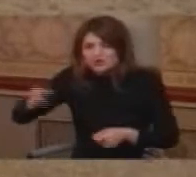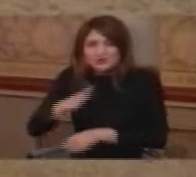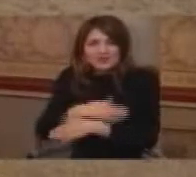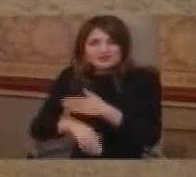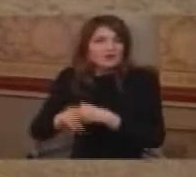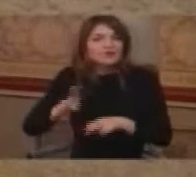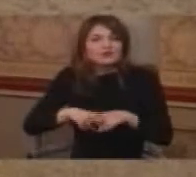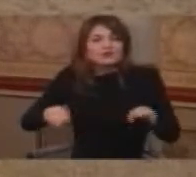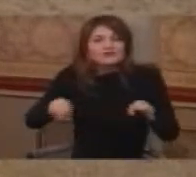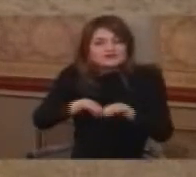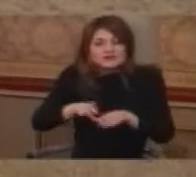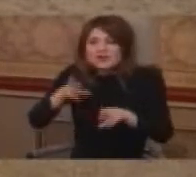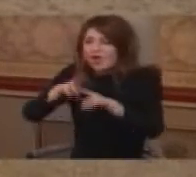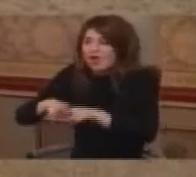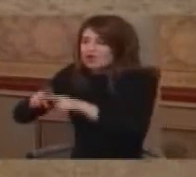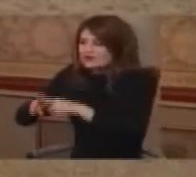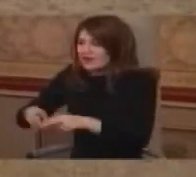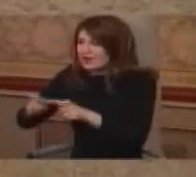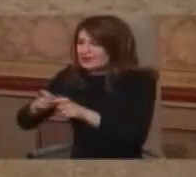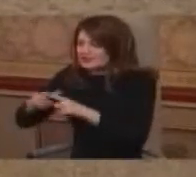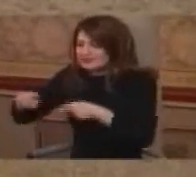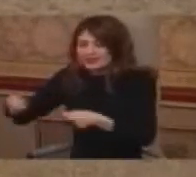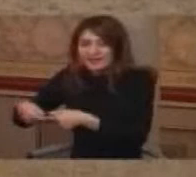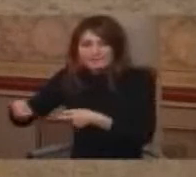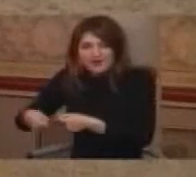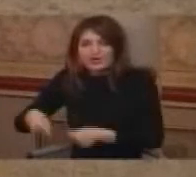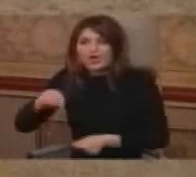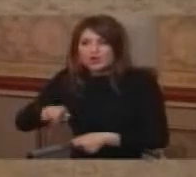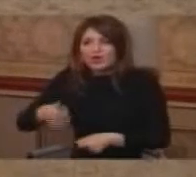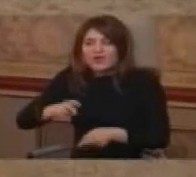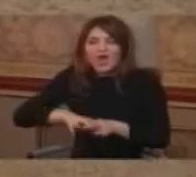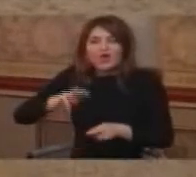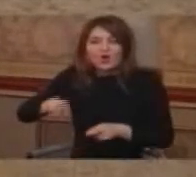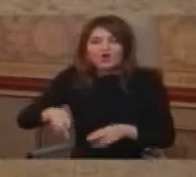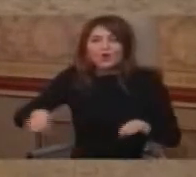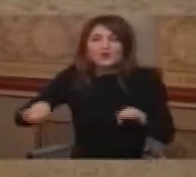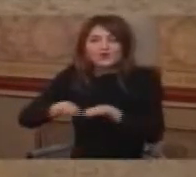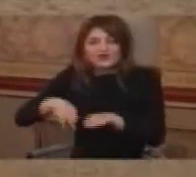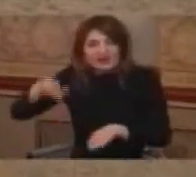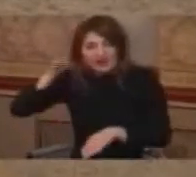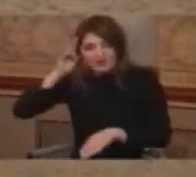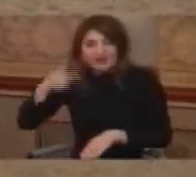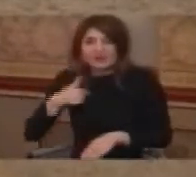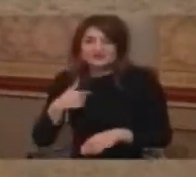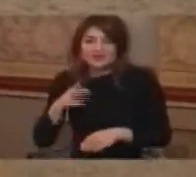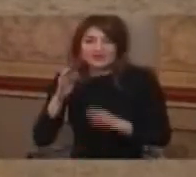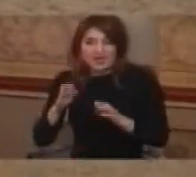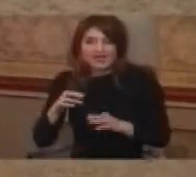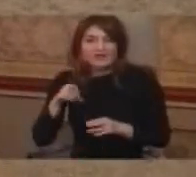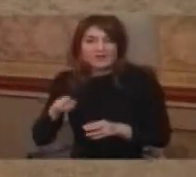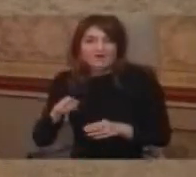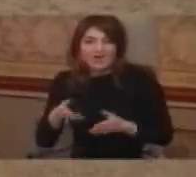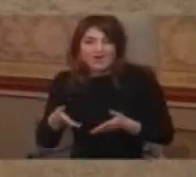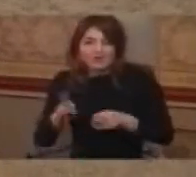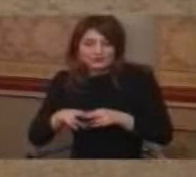izjednači sa ostalim stipendijama. I to je korak u jednake mogućnosti. I nadam se da će zastupnici u gradskoj skupštini taj zaključak